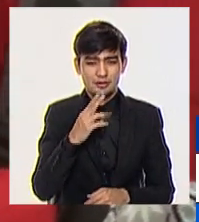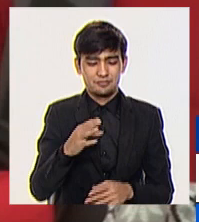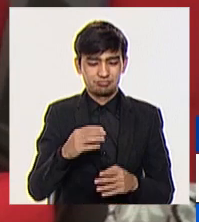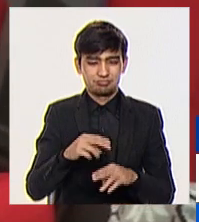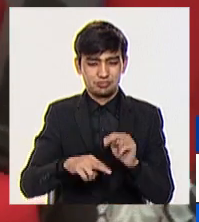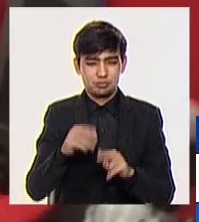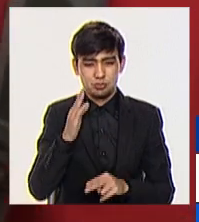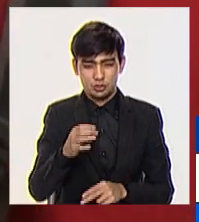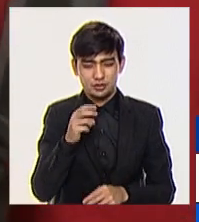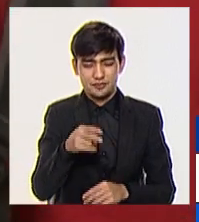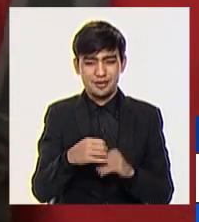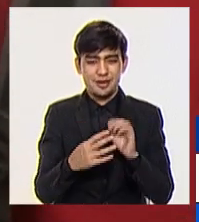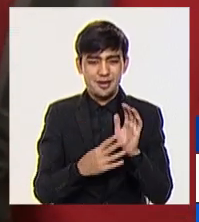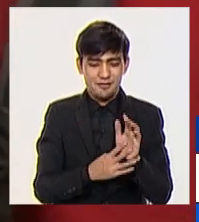айтты.